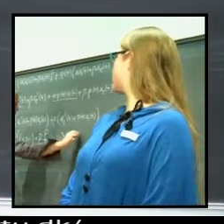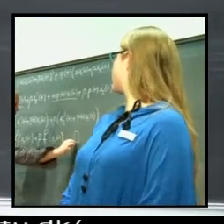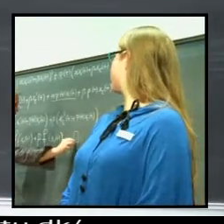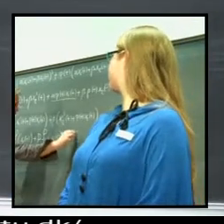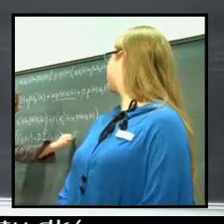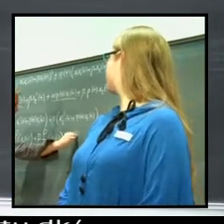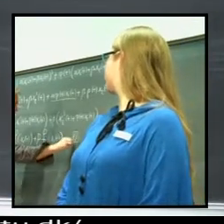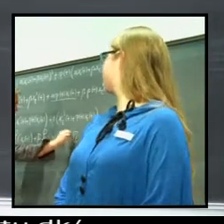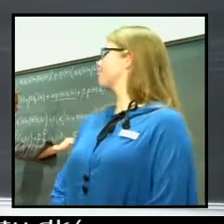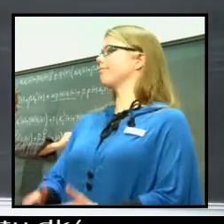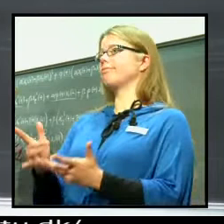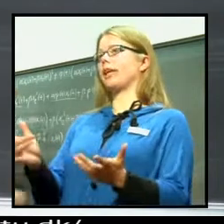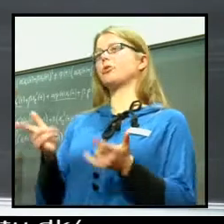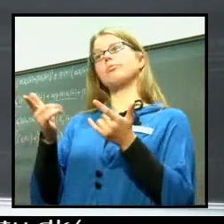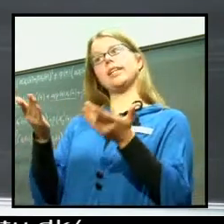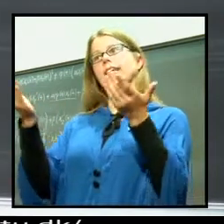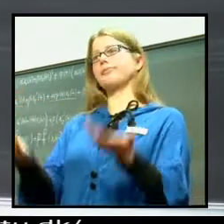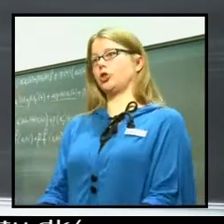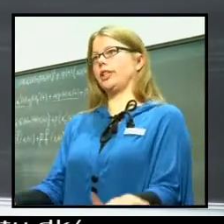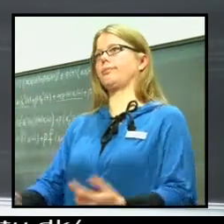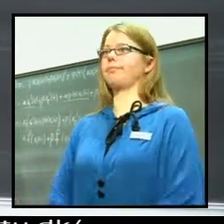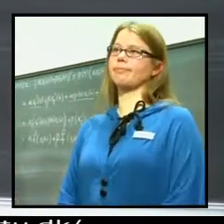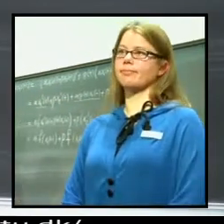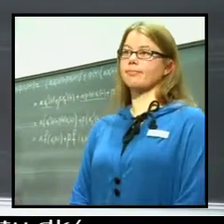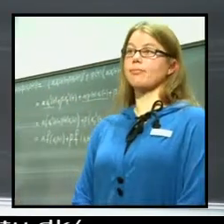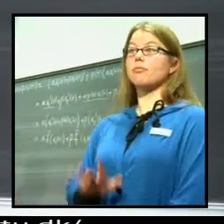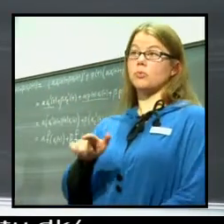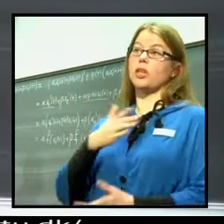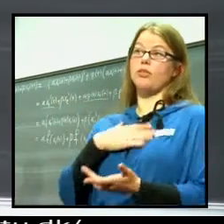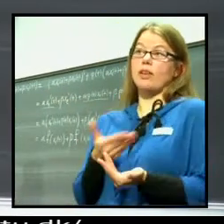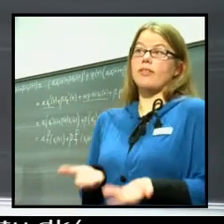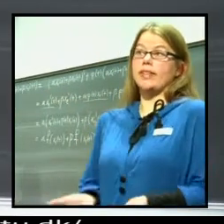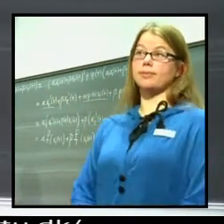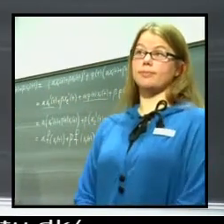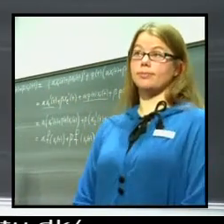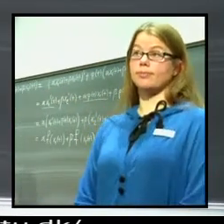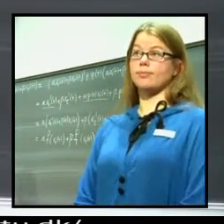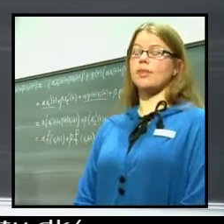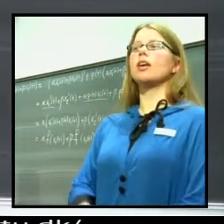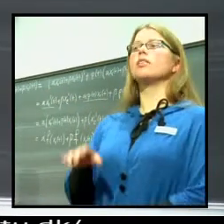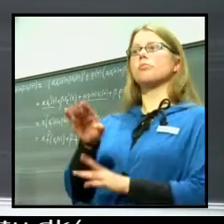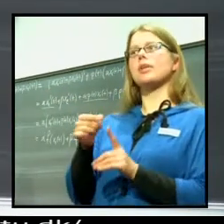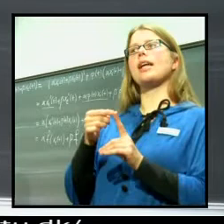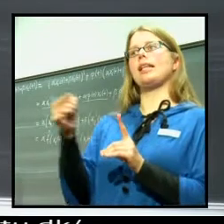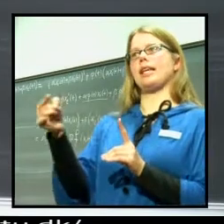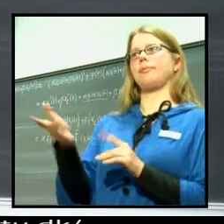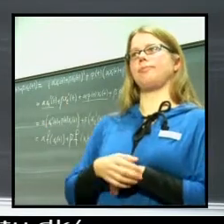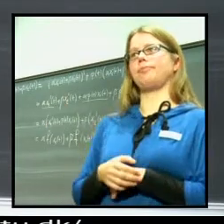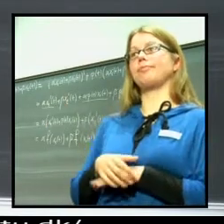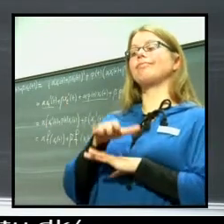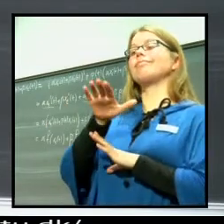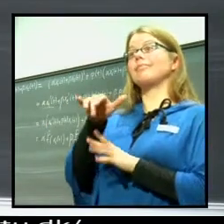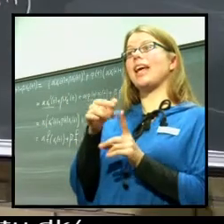bingo, tak. Sådan. Det var det, vi gerne ville vise. Så den er lineær. Det her er en